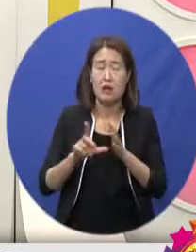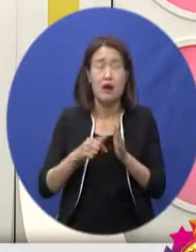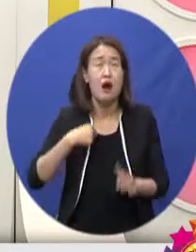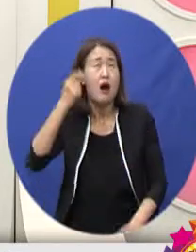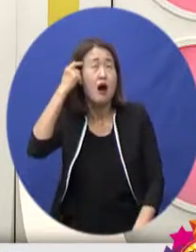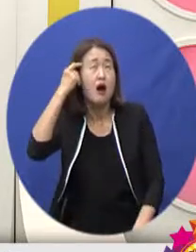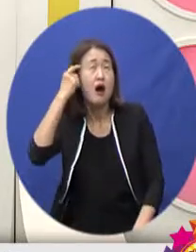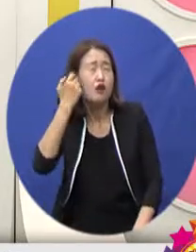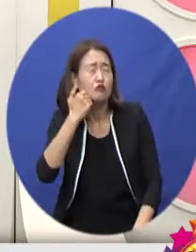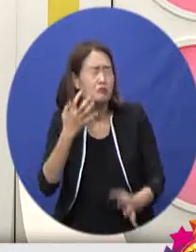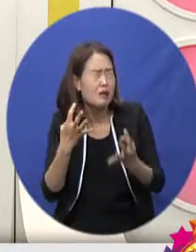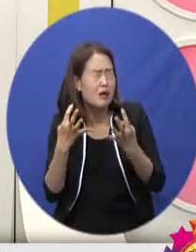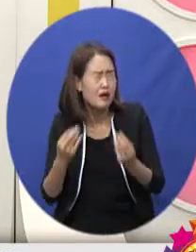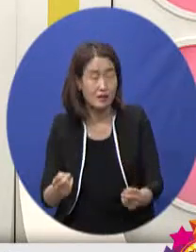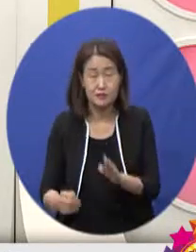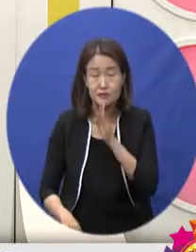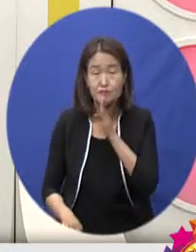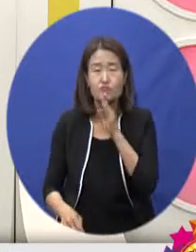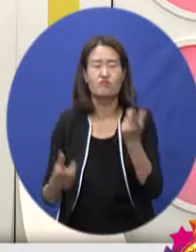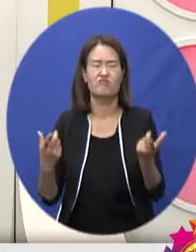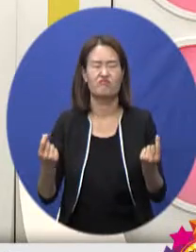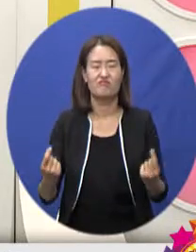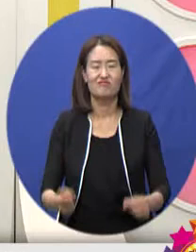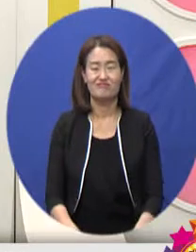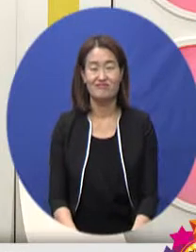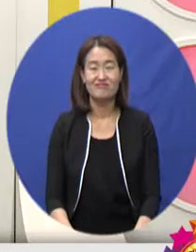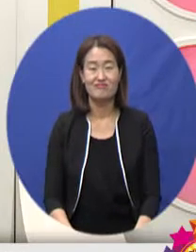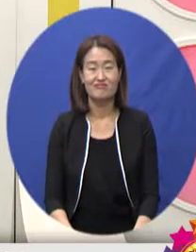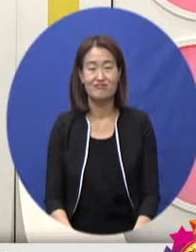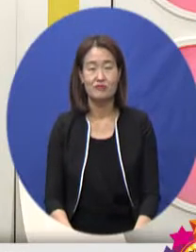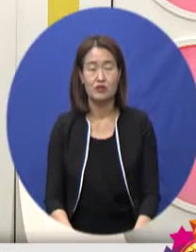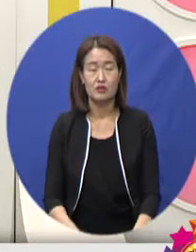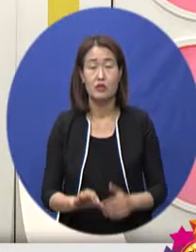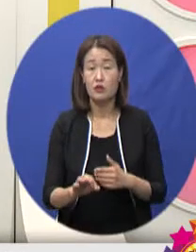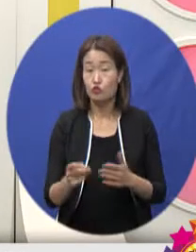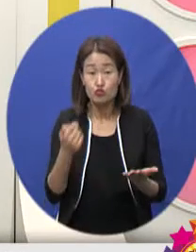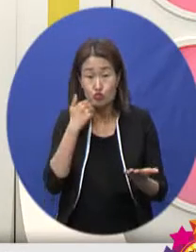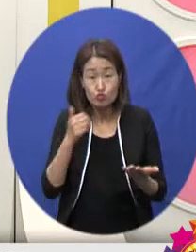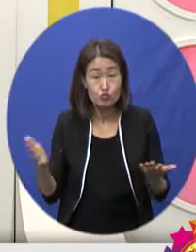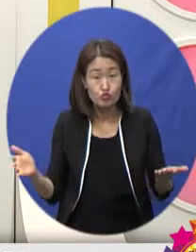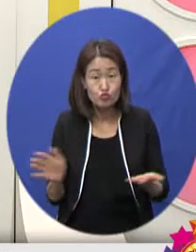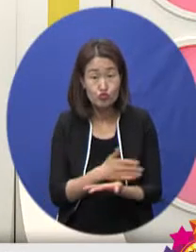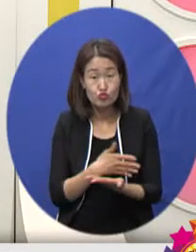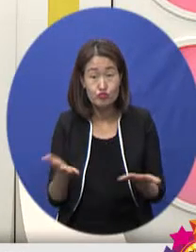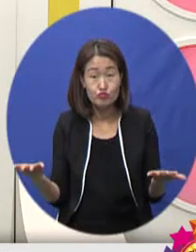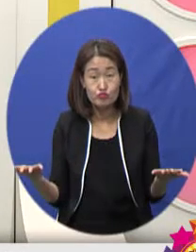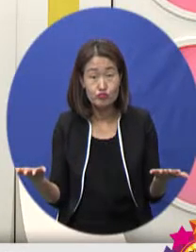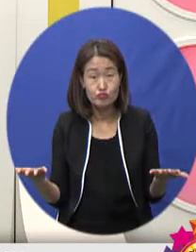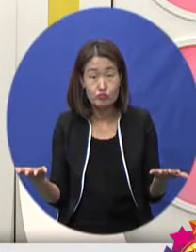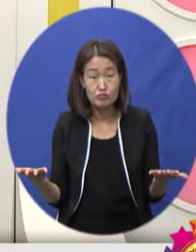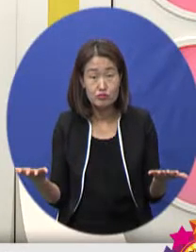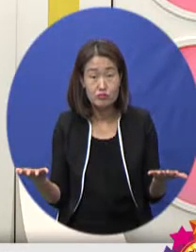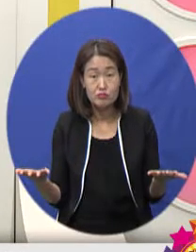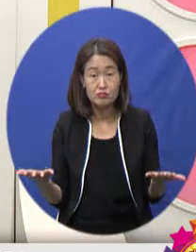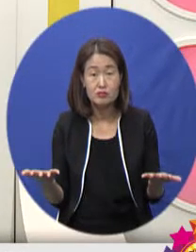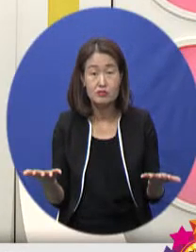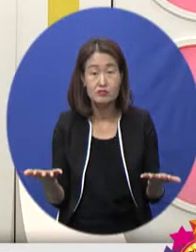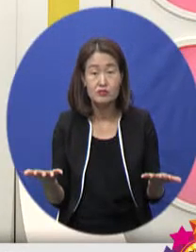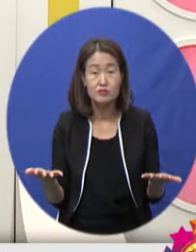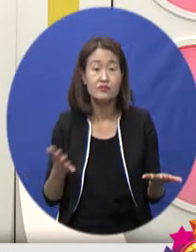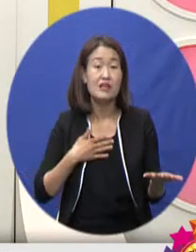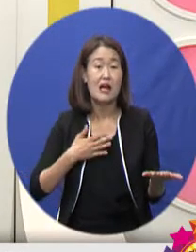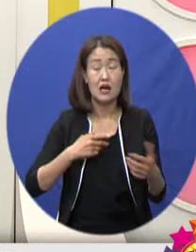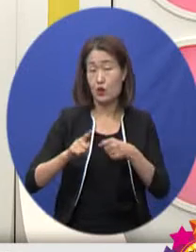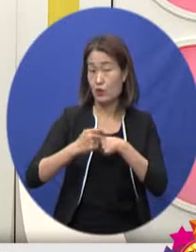사람들이 너무너무 많아요. 맞죠. 그쵸? 네. 아버님 그런 분 안 계세요? 아, 이제 제